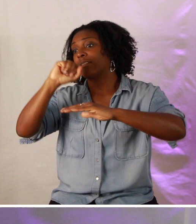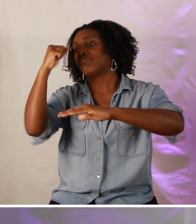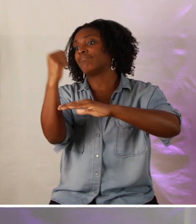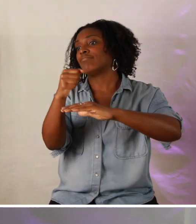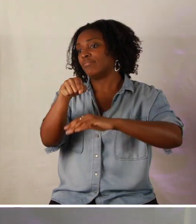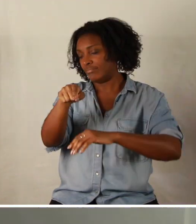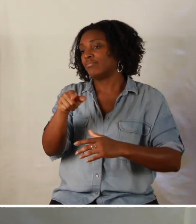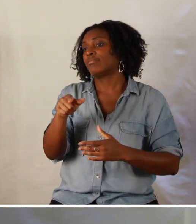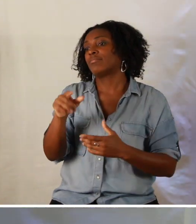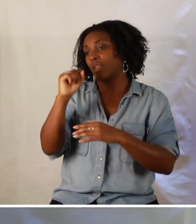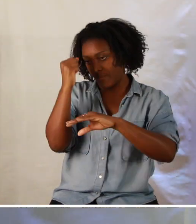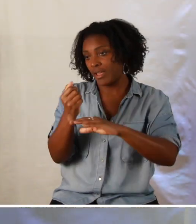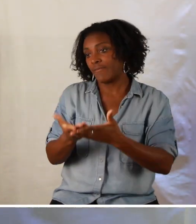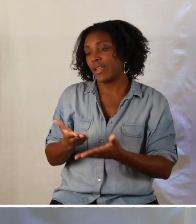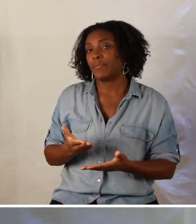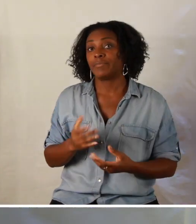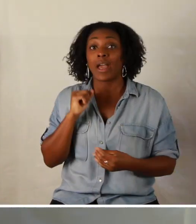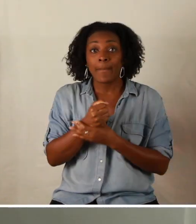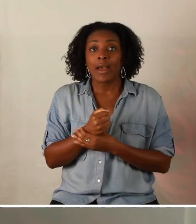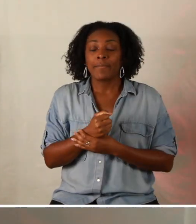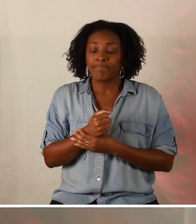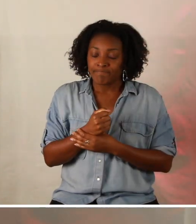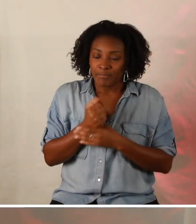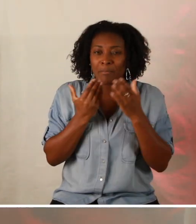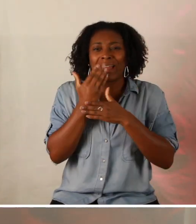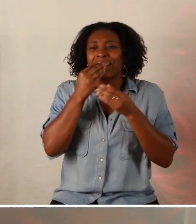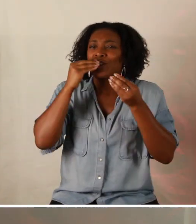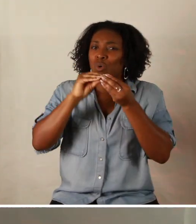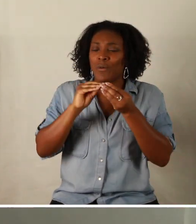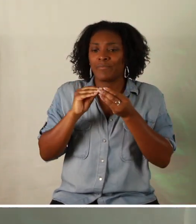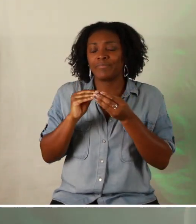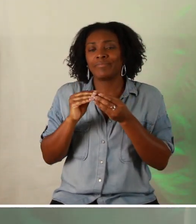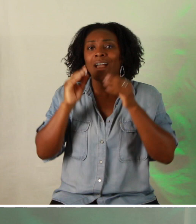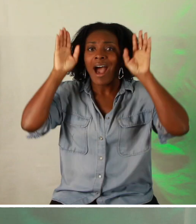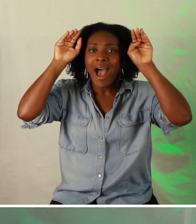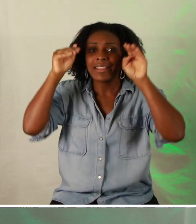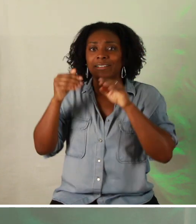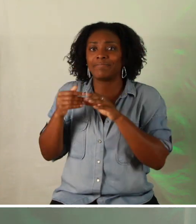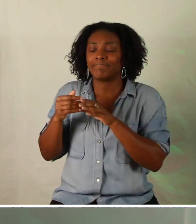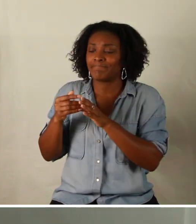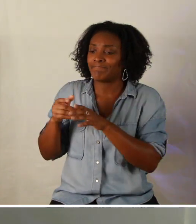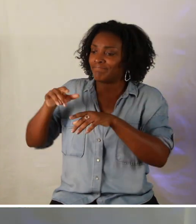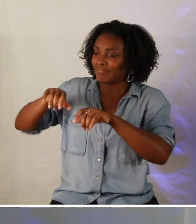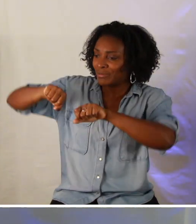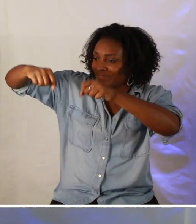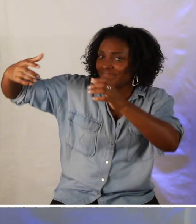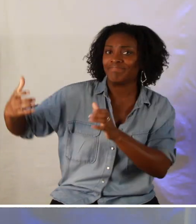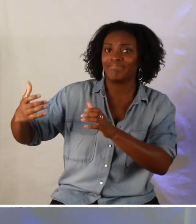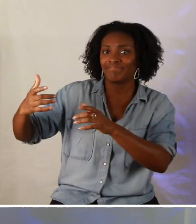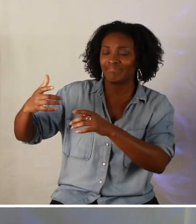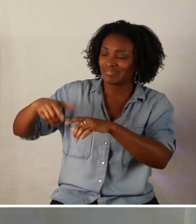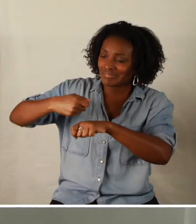dirai. » Abraham se leva de bon matin, sella son âne, et prit avec lui 2 serviteurs et